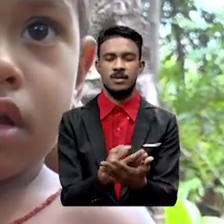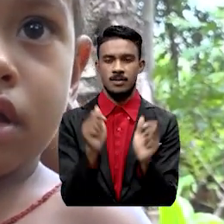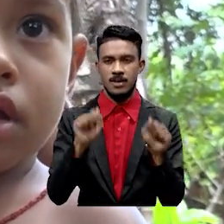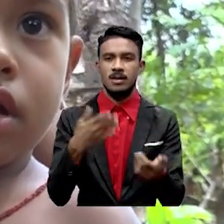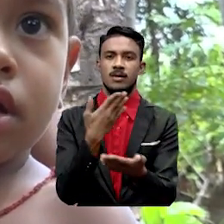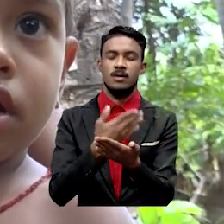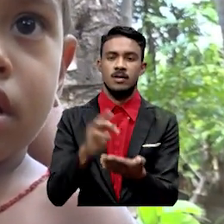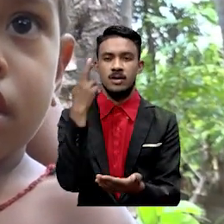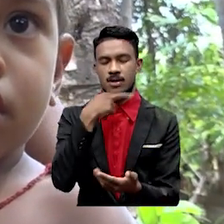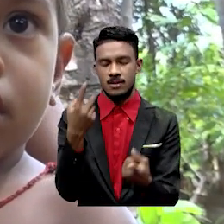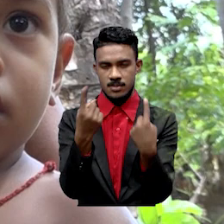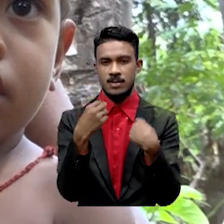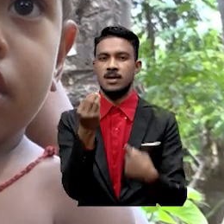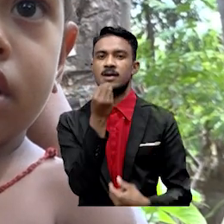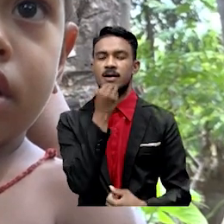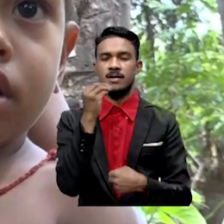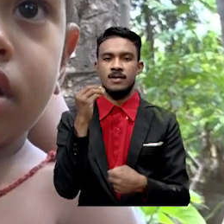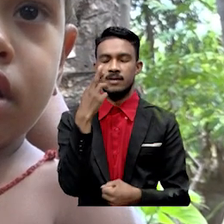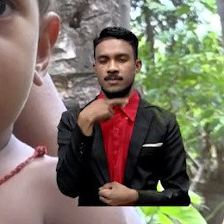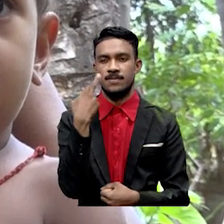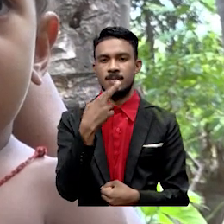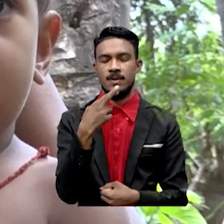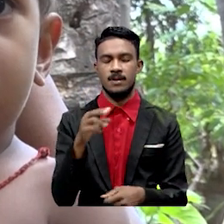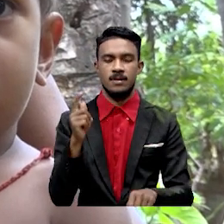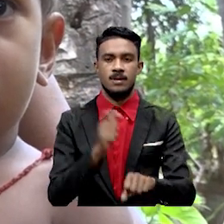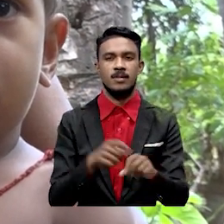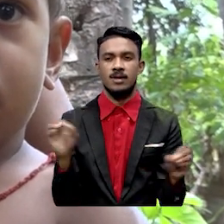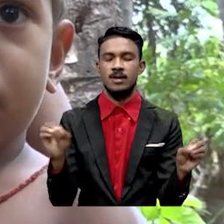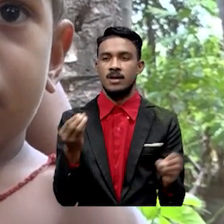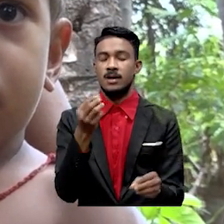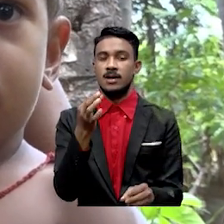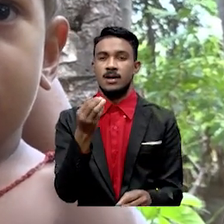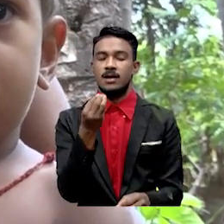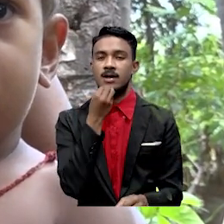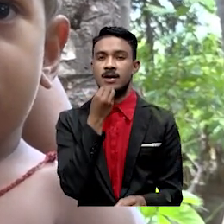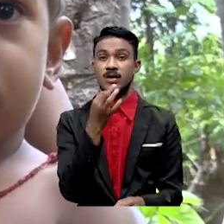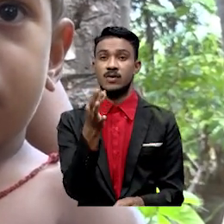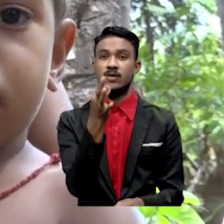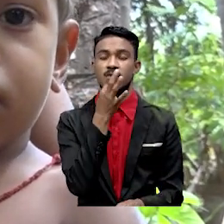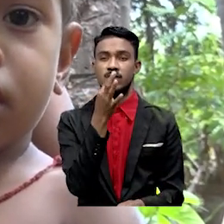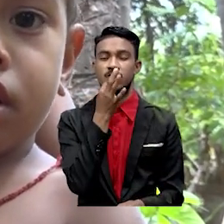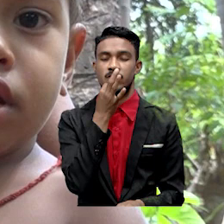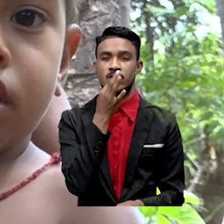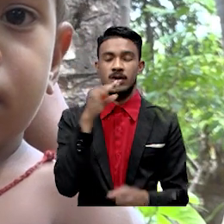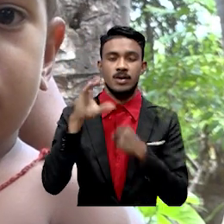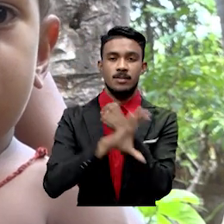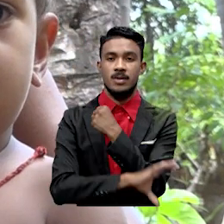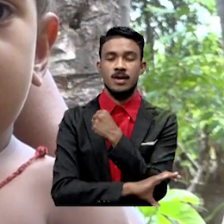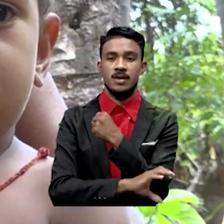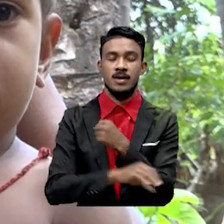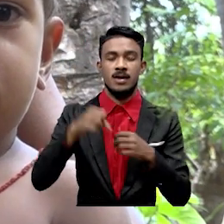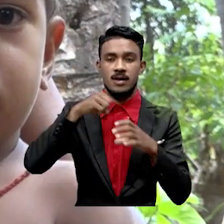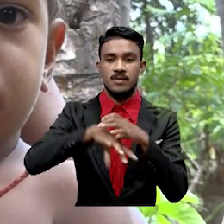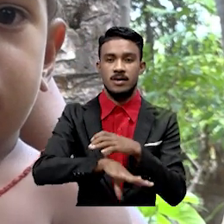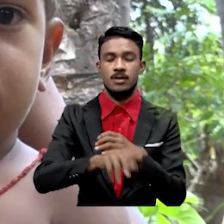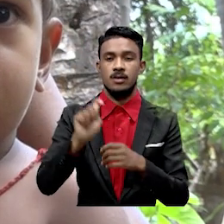ba hola fal mai ha tempo la la he han ai fuan di han ma ketun abata ai ferina tunis